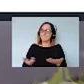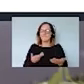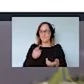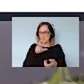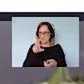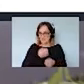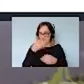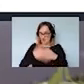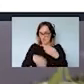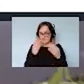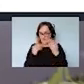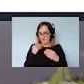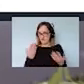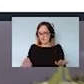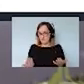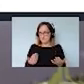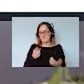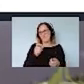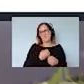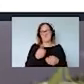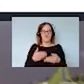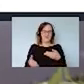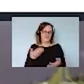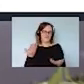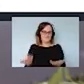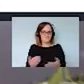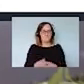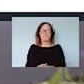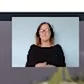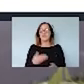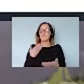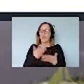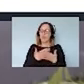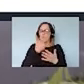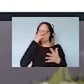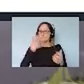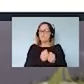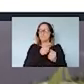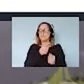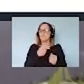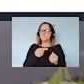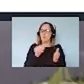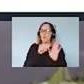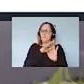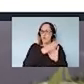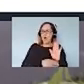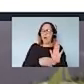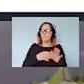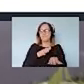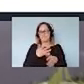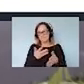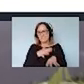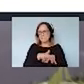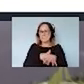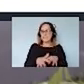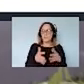czy to oznacza koniec zabawy? No to byłoby słabe, więc twórcy oprogramowania i twórcy robotów wpadli też na świetny, prosty